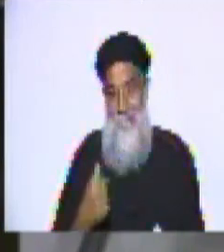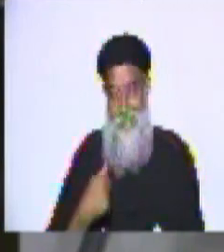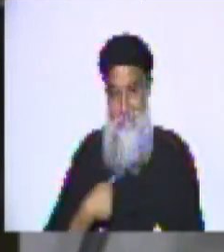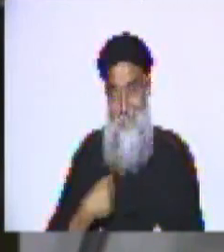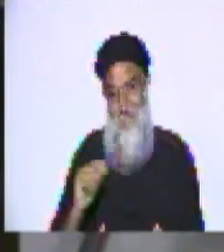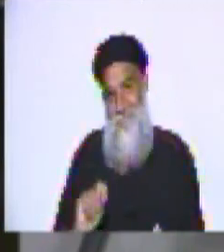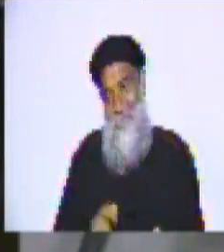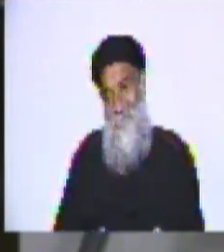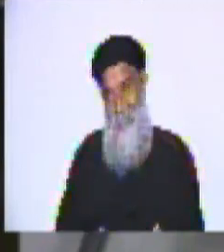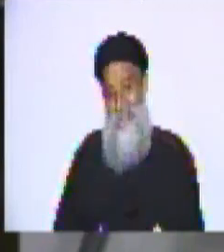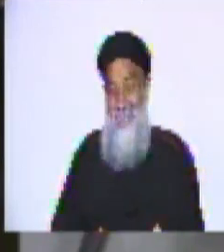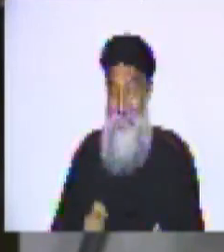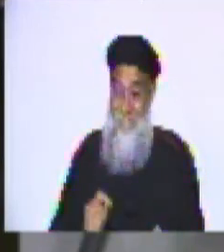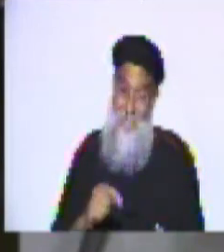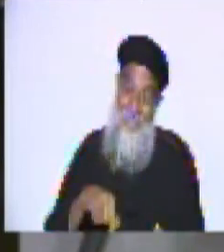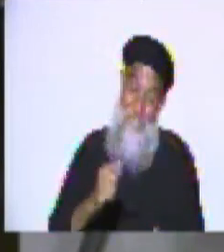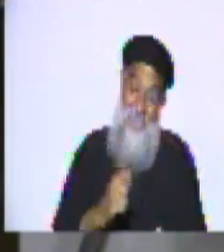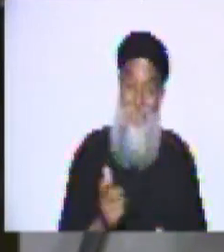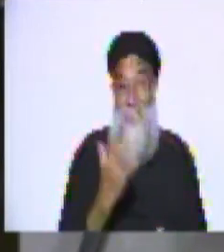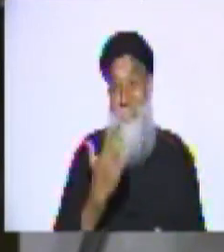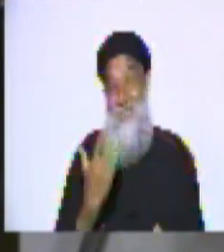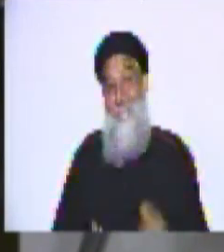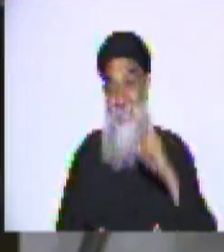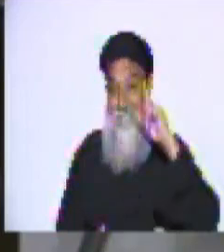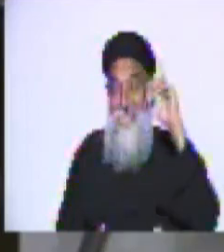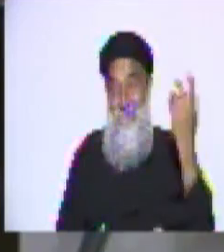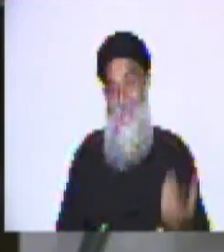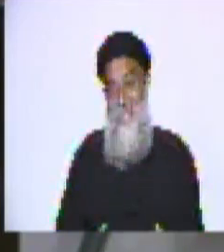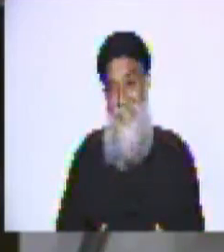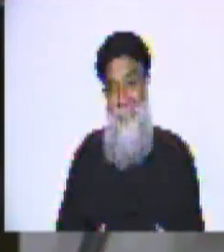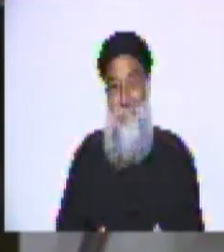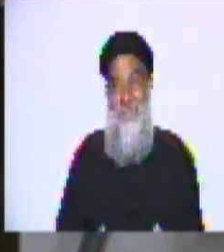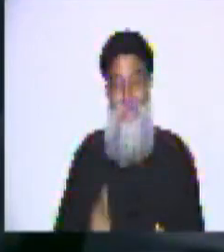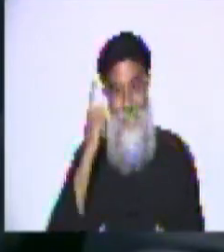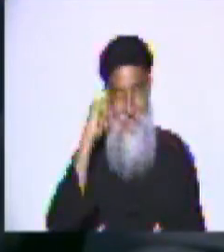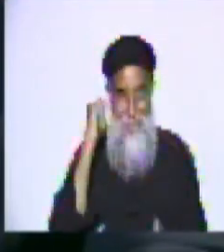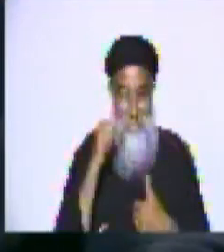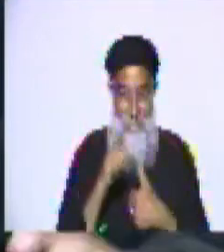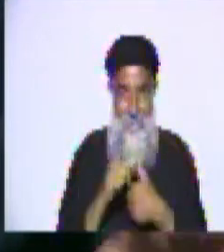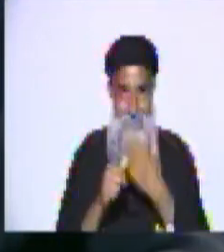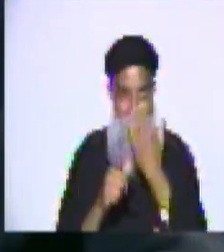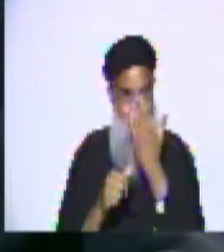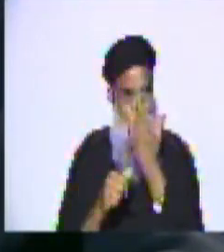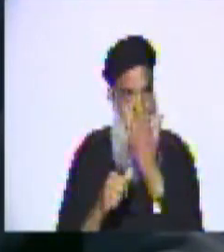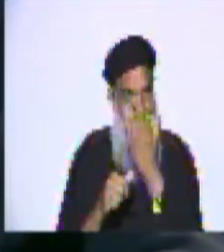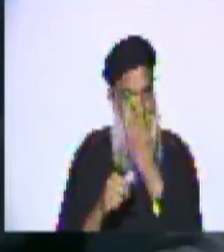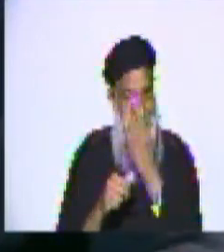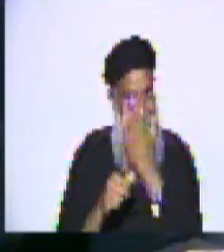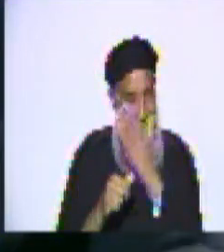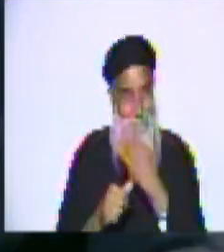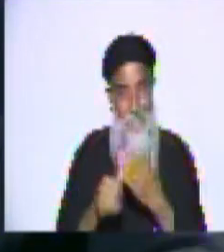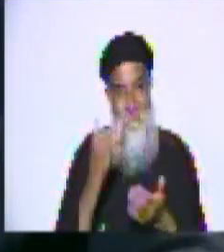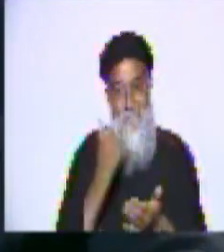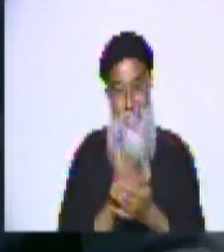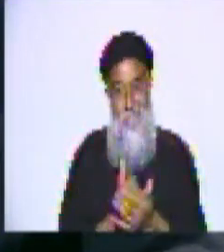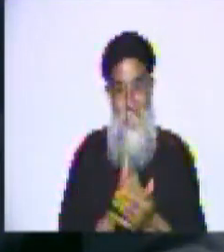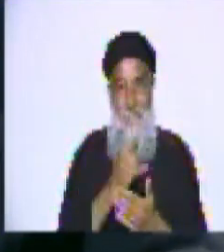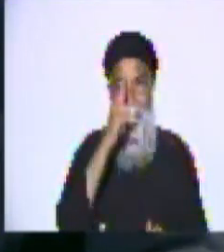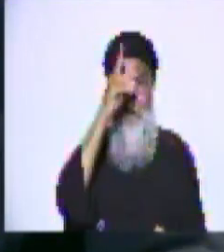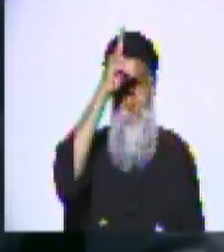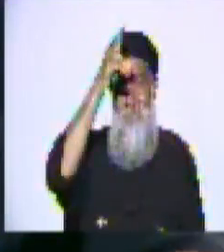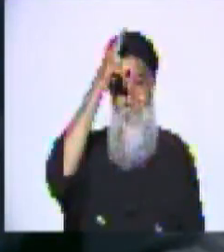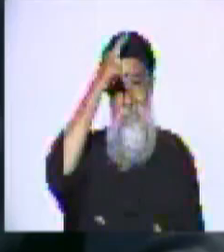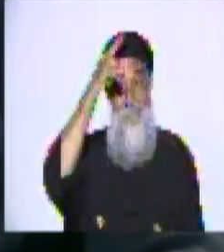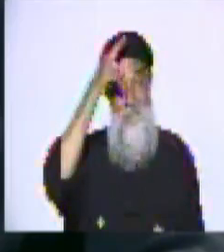فضل، ده فكر اللي بيكتب بيه. حلوة جميلة. وضع اليد زي ما يقولوا ملكية. دي ده